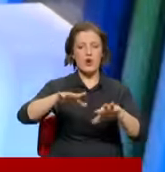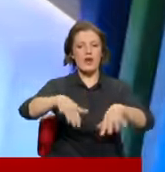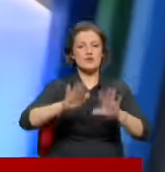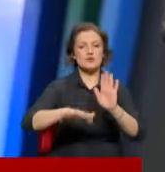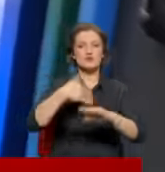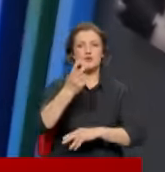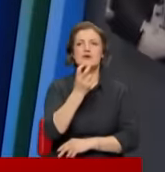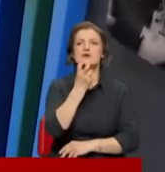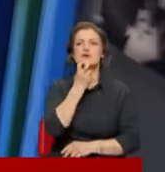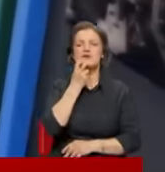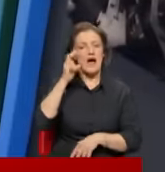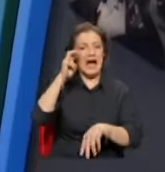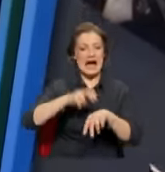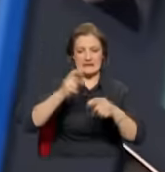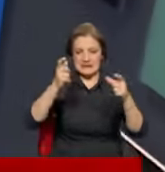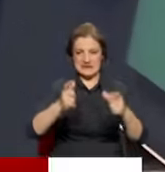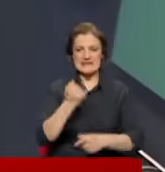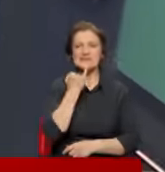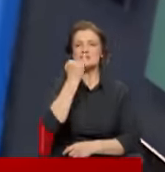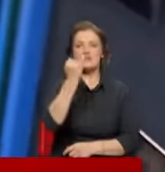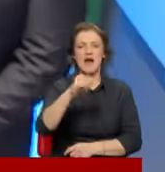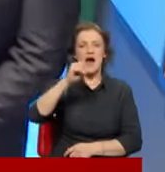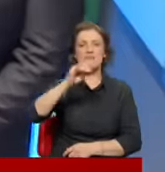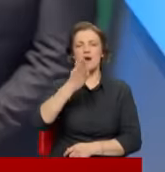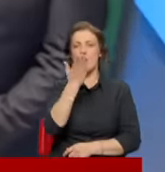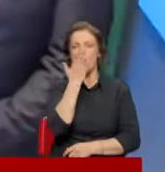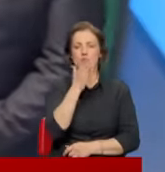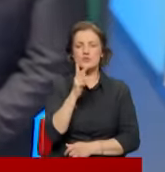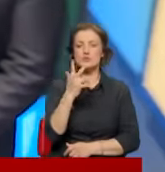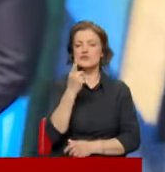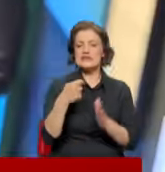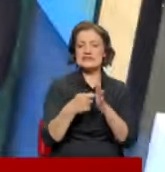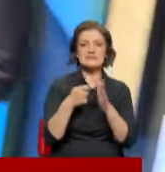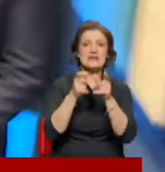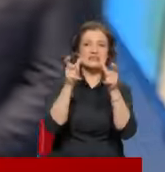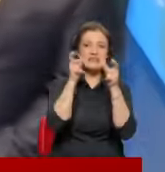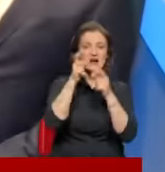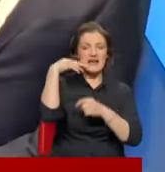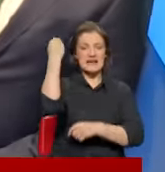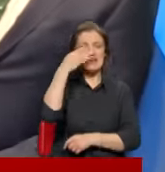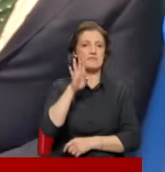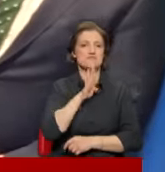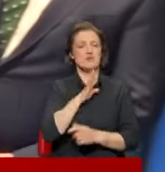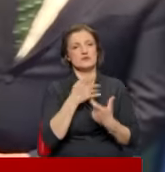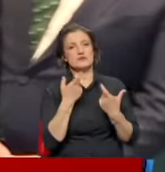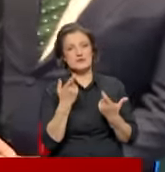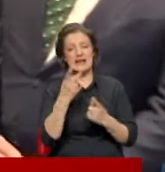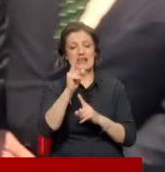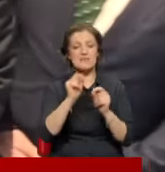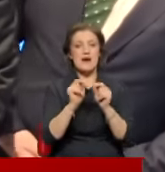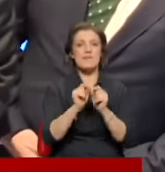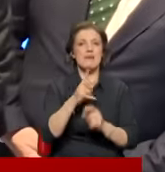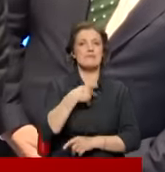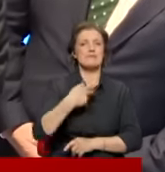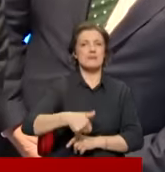Turgut Özal anı mekanı ziyaretinde AK Parti'nin önde gelen 3 isminin dikkati İmamoğlu'nda toplandı. İBB